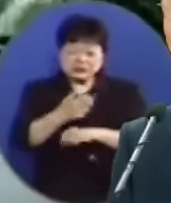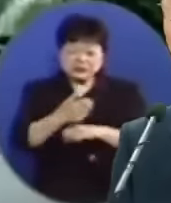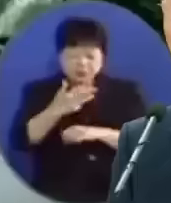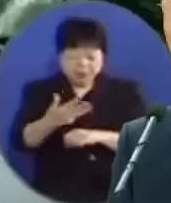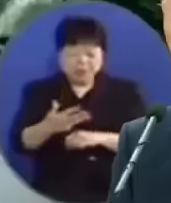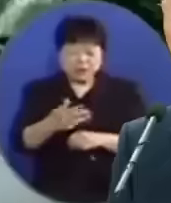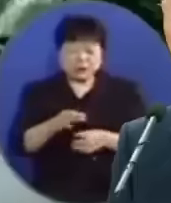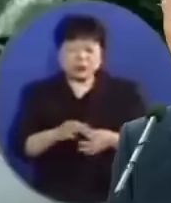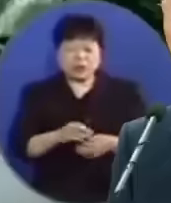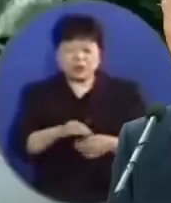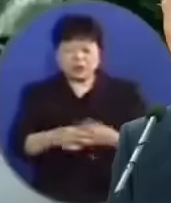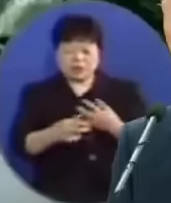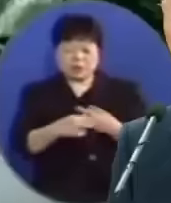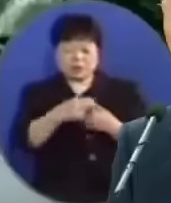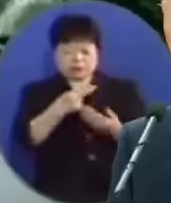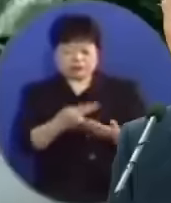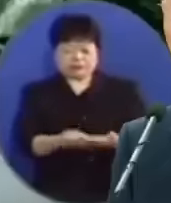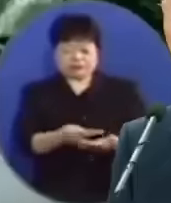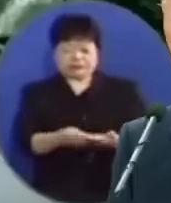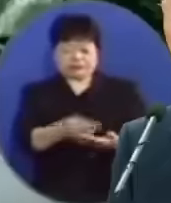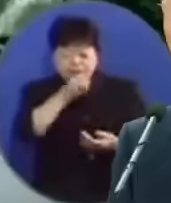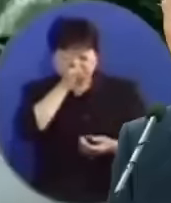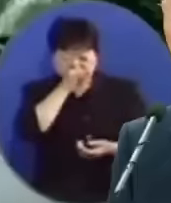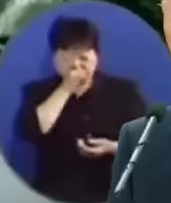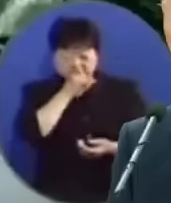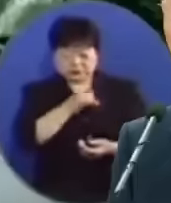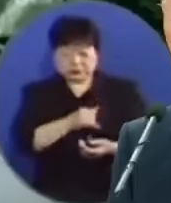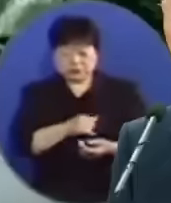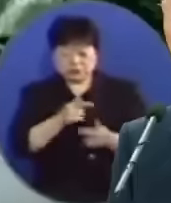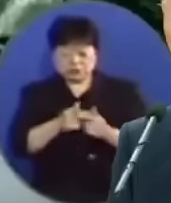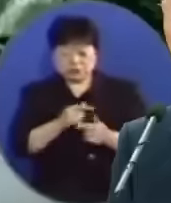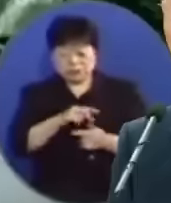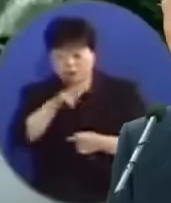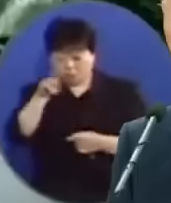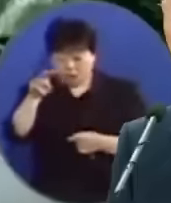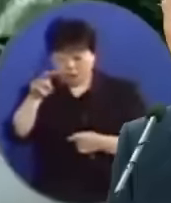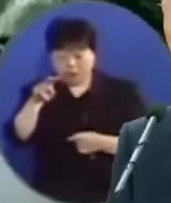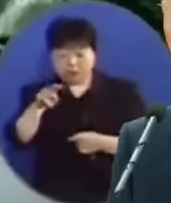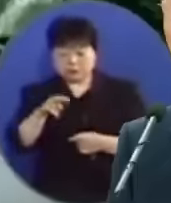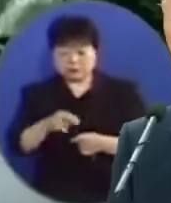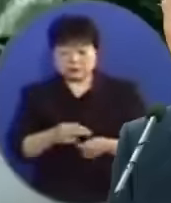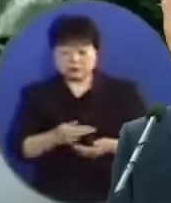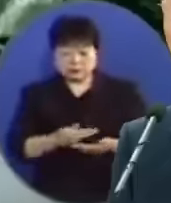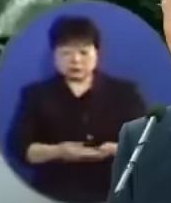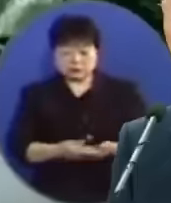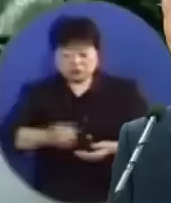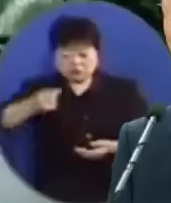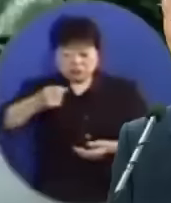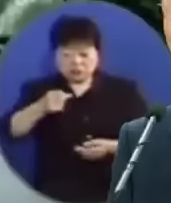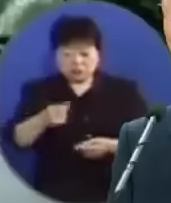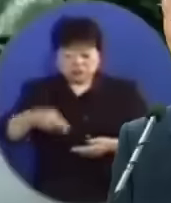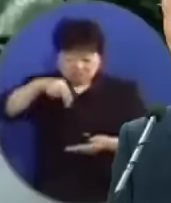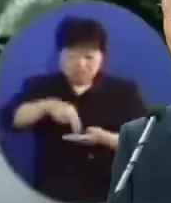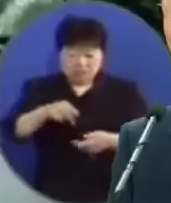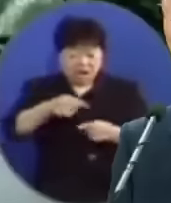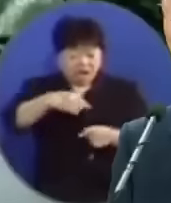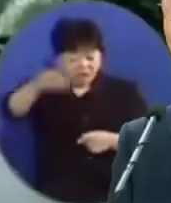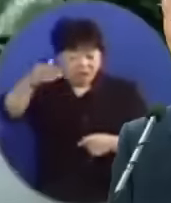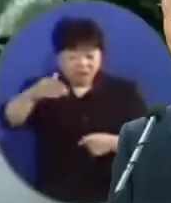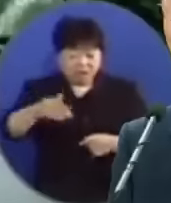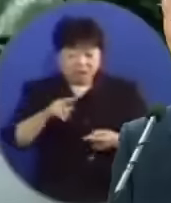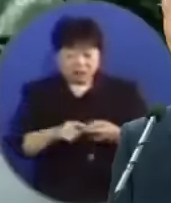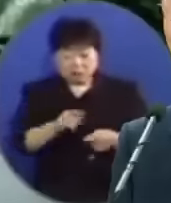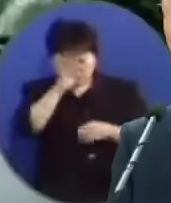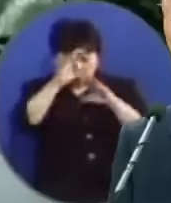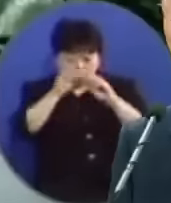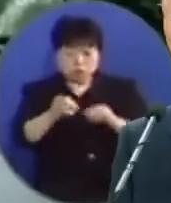이 침대에 드러누워서 있습니다. 예수님께서 날 쳐다보라. 그 침상을 들고 일어나 가라. 즉시로